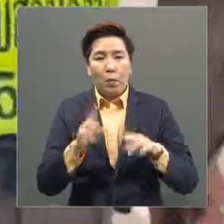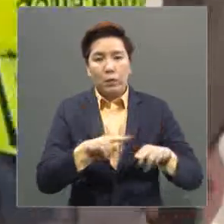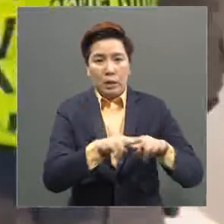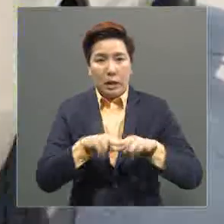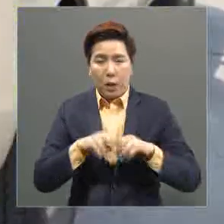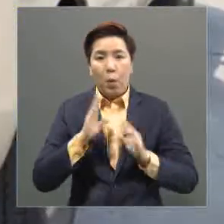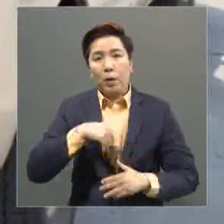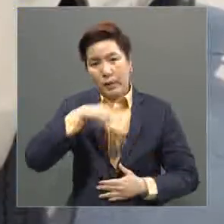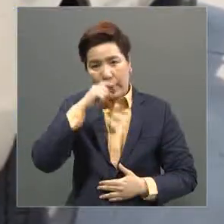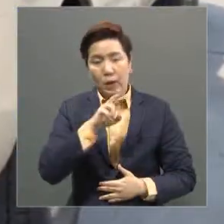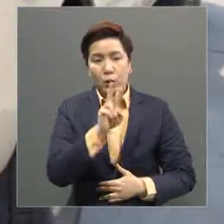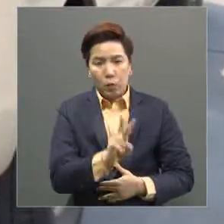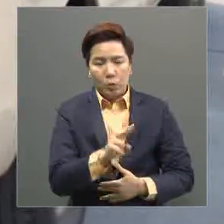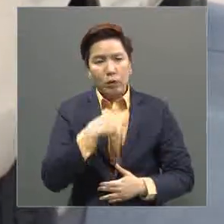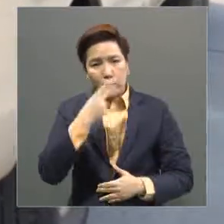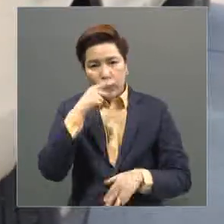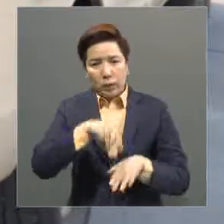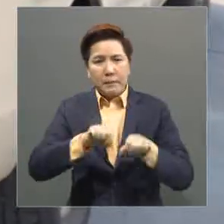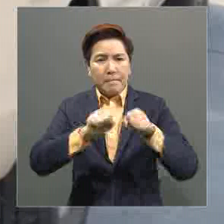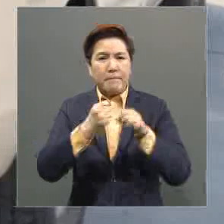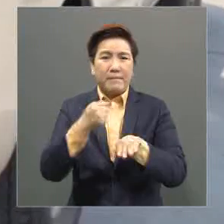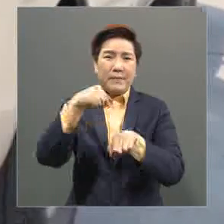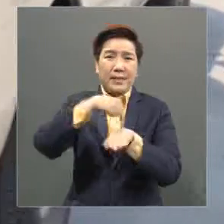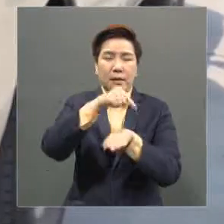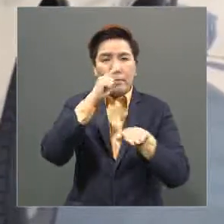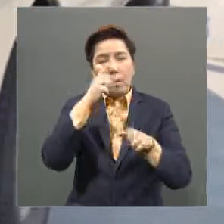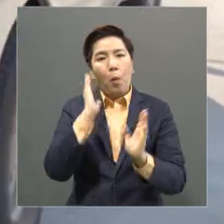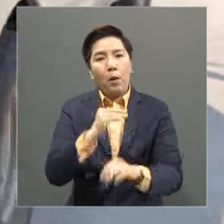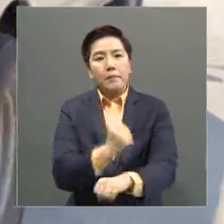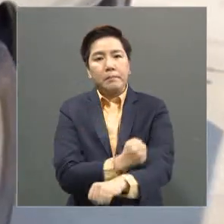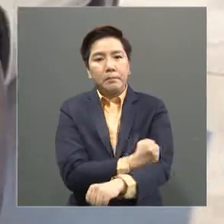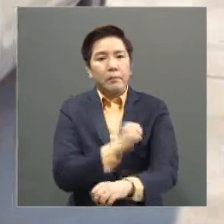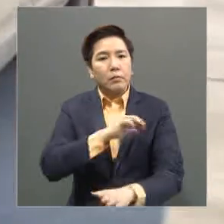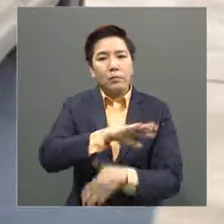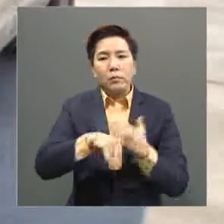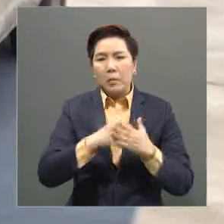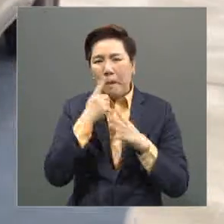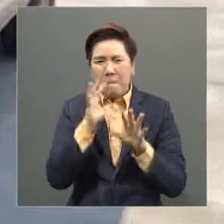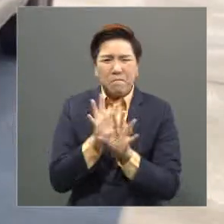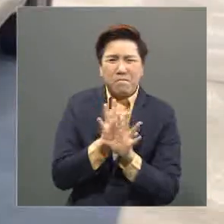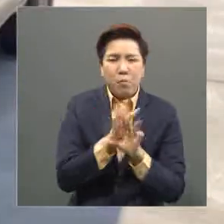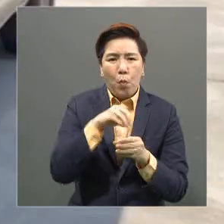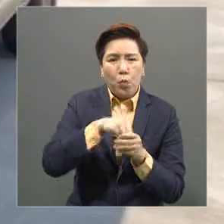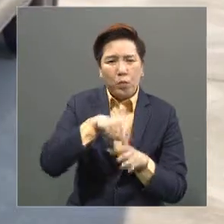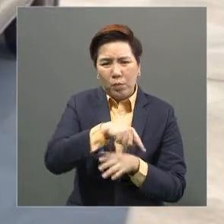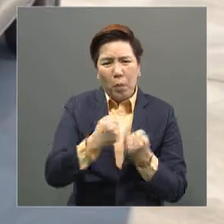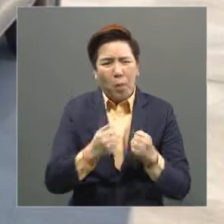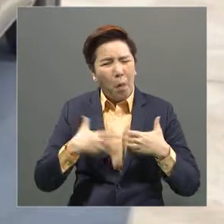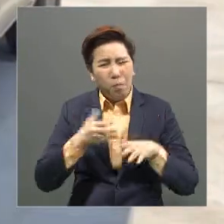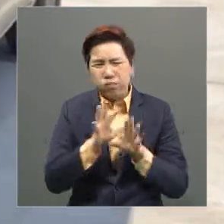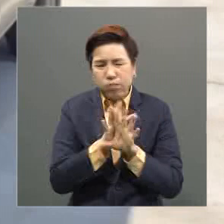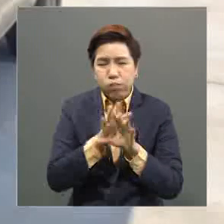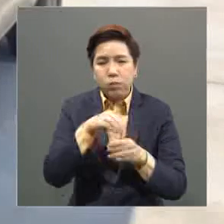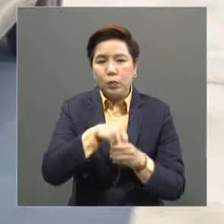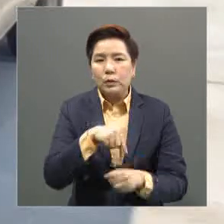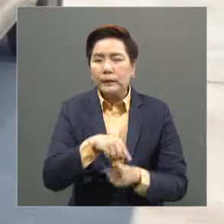ด้วยเป็นคนไทย 2คนพอตรวจสอบภายในตู้กระบะพบแรงงานต่างด้าวนี่ค่ะต้องใช้คำว่าแอร์อัดอยู่ภายใน